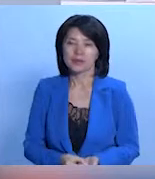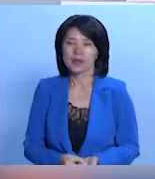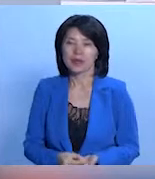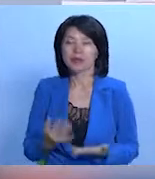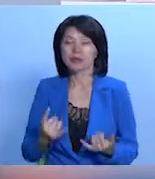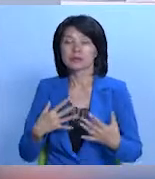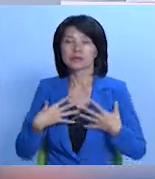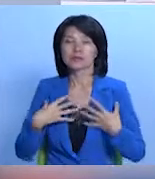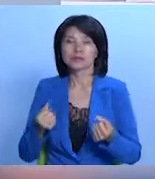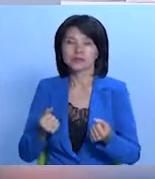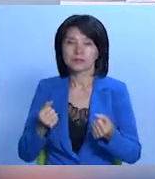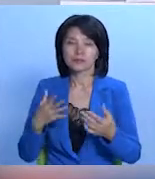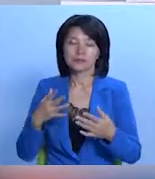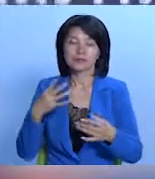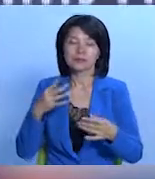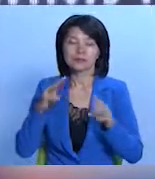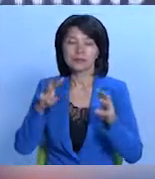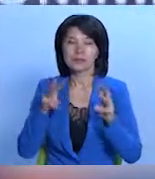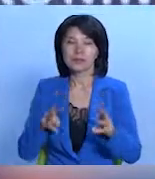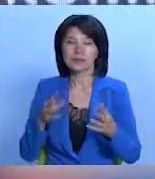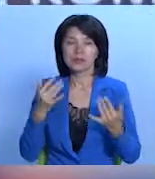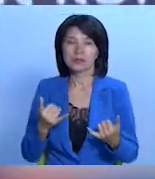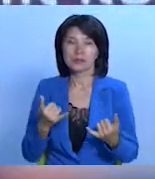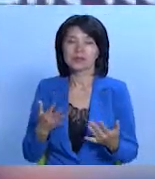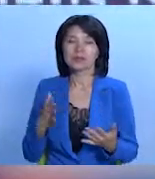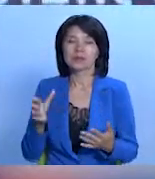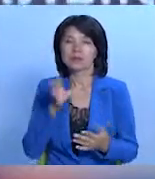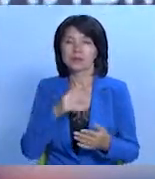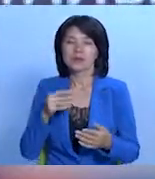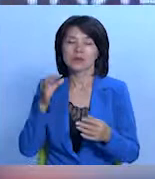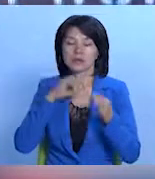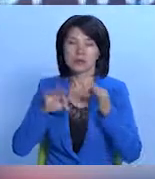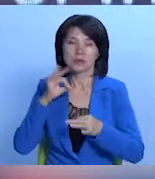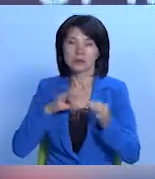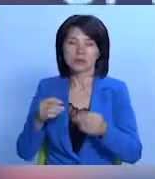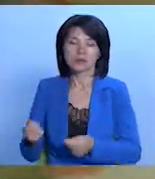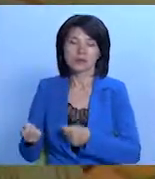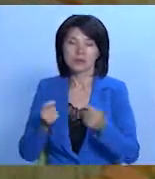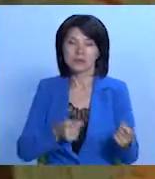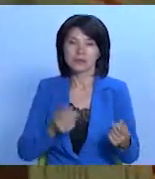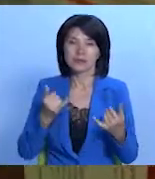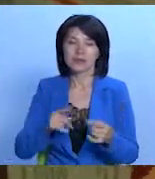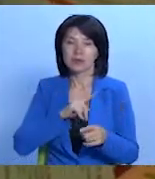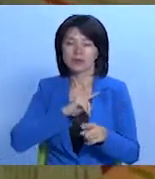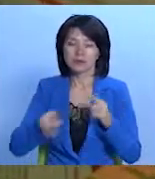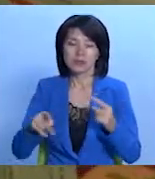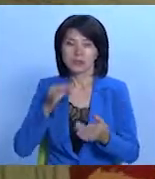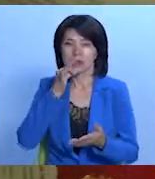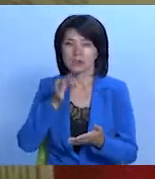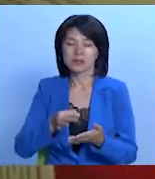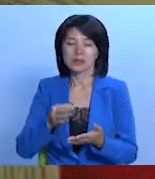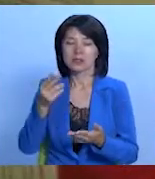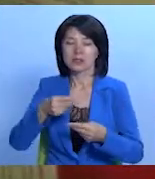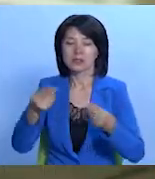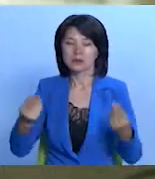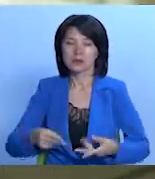Денсаулық сақтау министрі Алексей Цойдың айтуынша, ел аумағына дәрі-дәрмек заттарын әкелу жұмысы дереу қолға алынды. Қазіргі уақытта қажетті құжаттарға қол